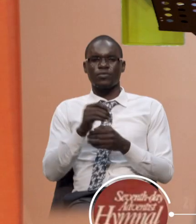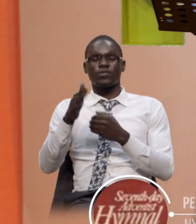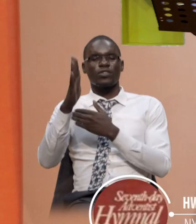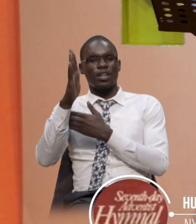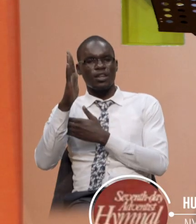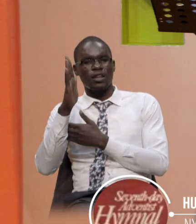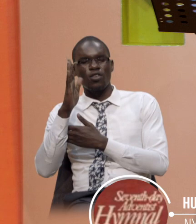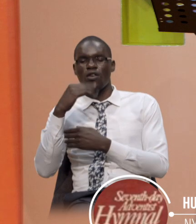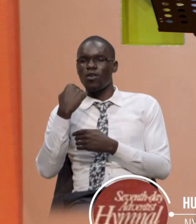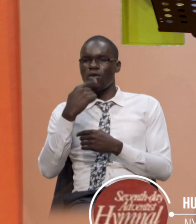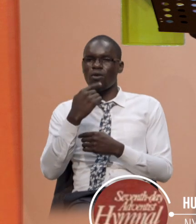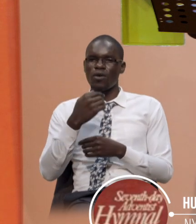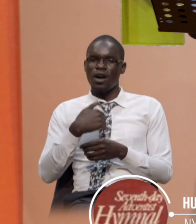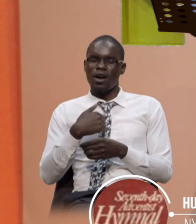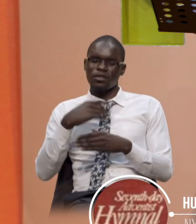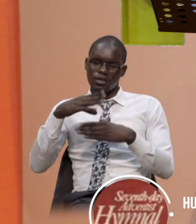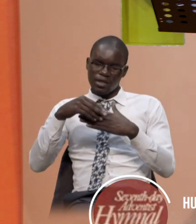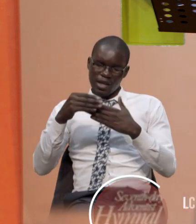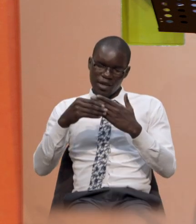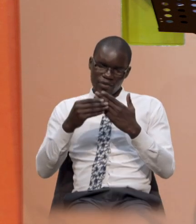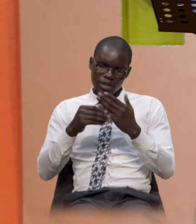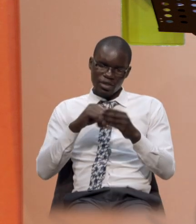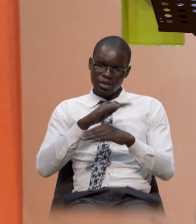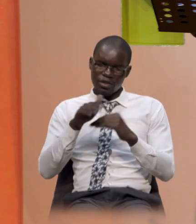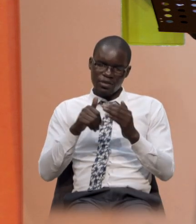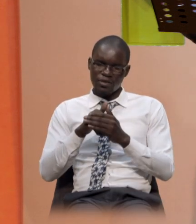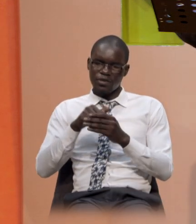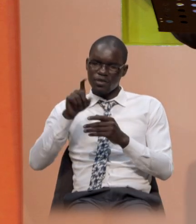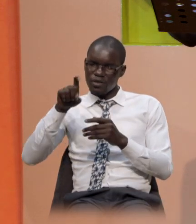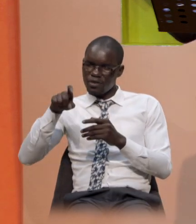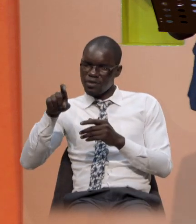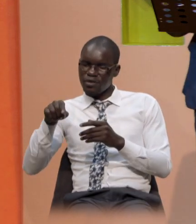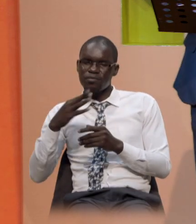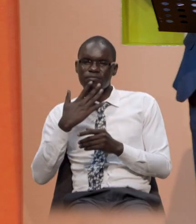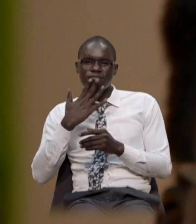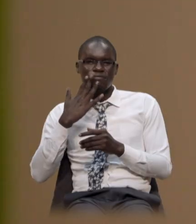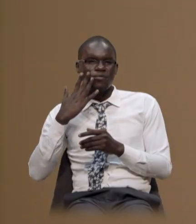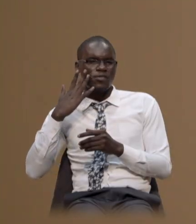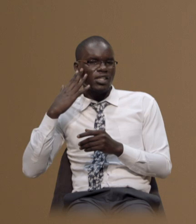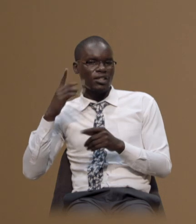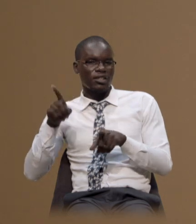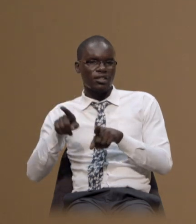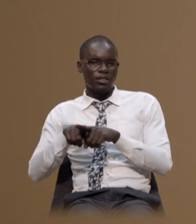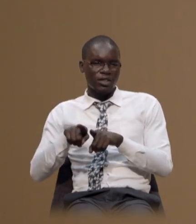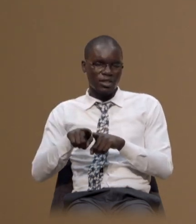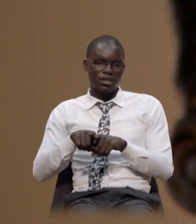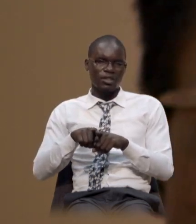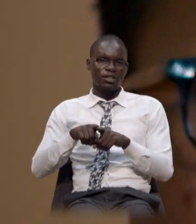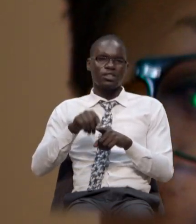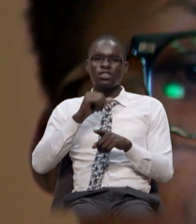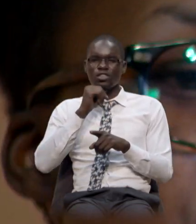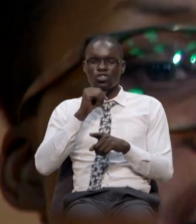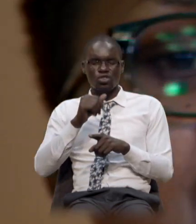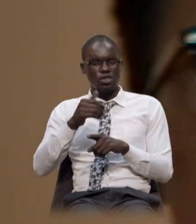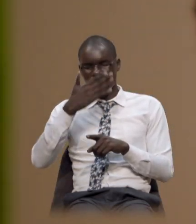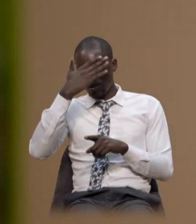Mungu aliye viumba videge maua, hata sahau